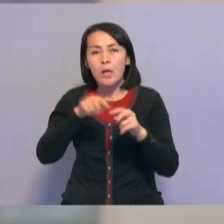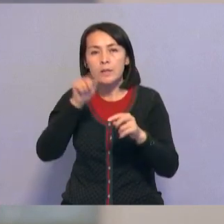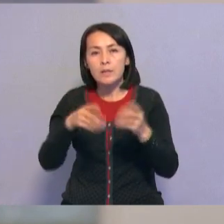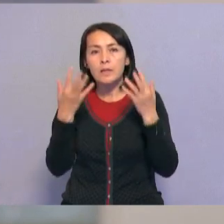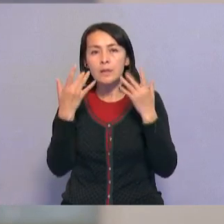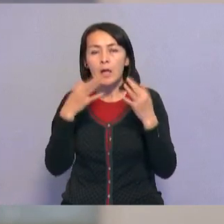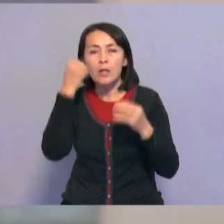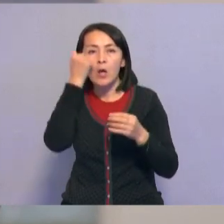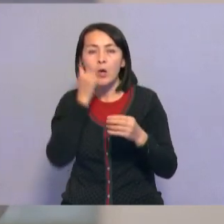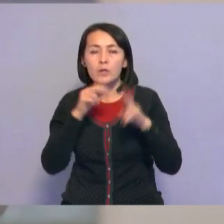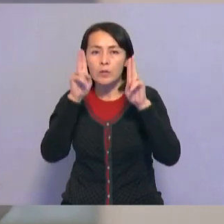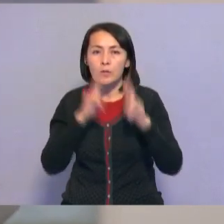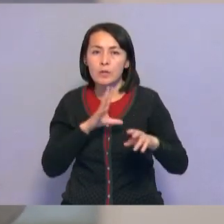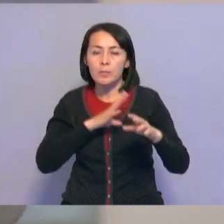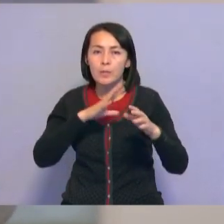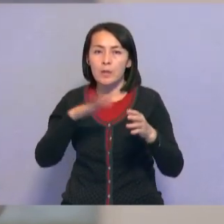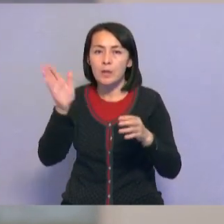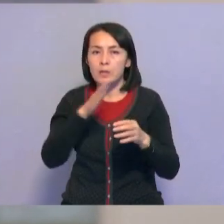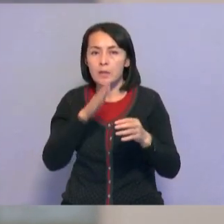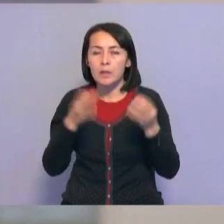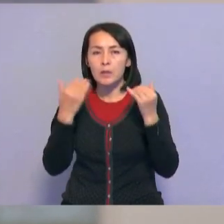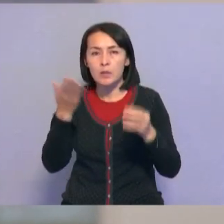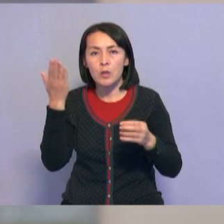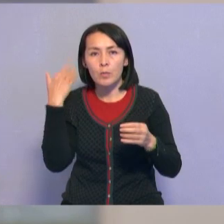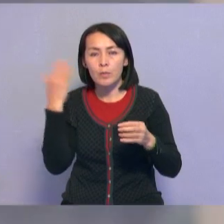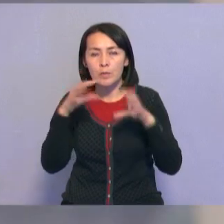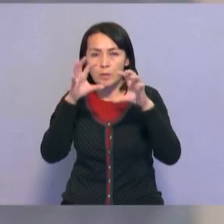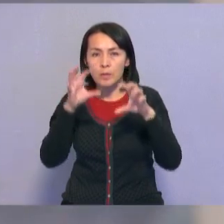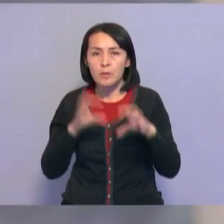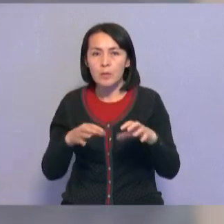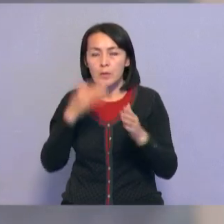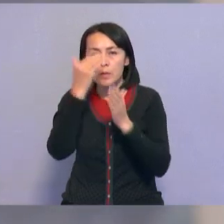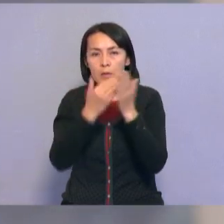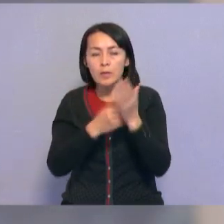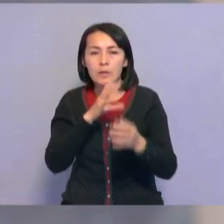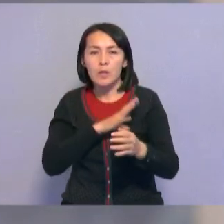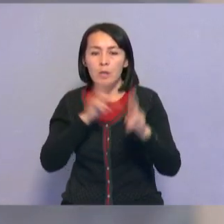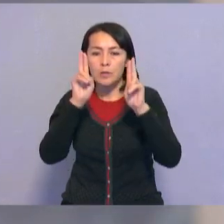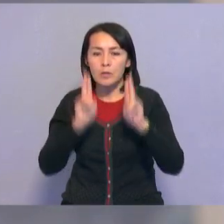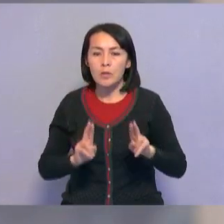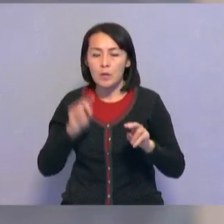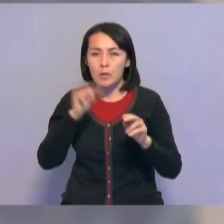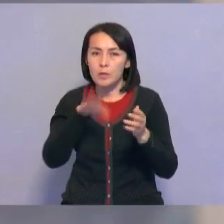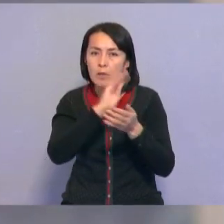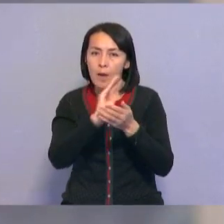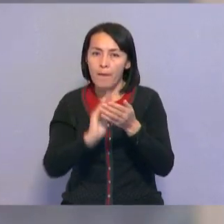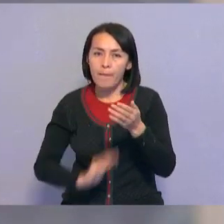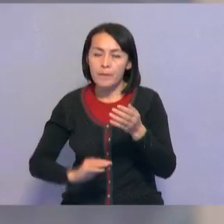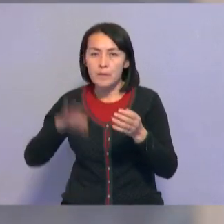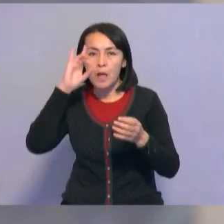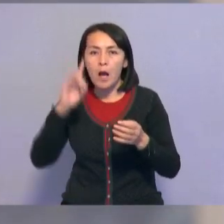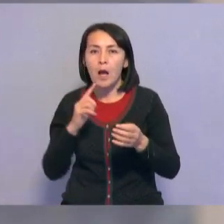некоторые устаревшие нормы были сняты так в прошлом законе о референдуме была норма что он печатается на